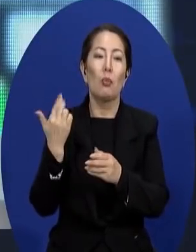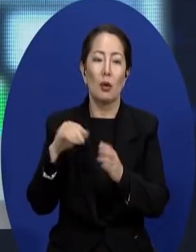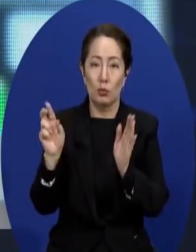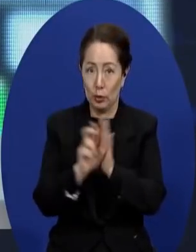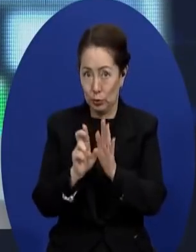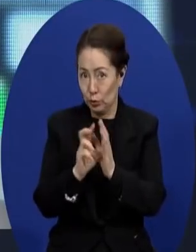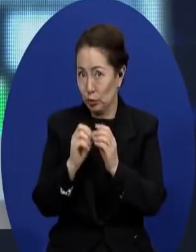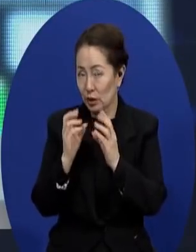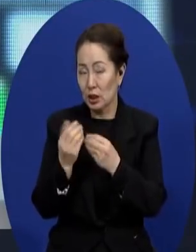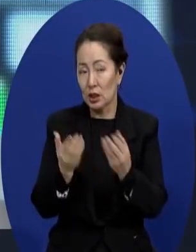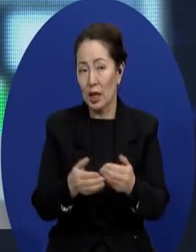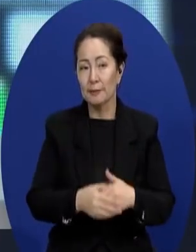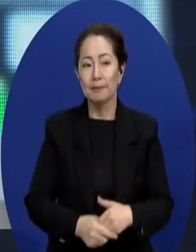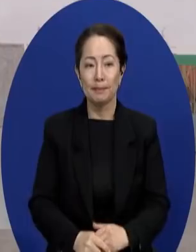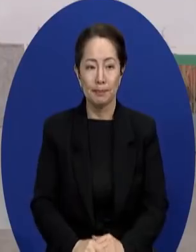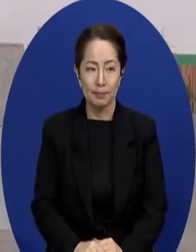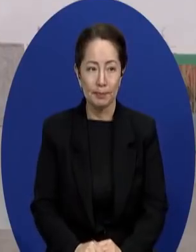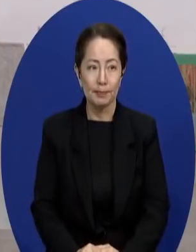байна.